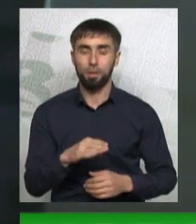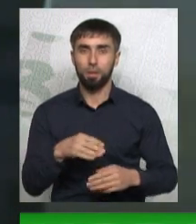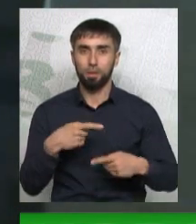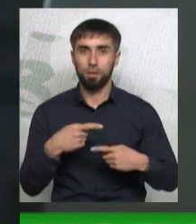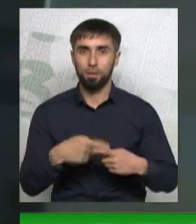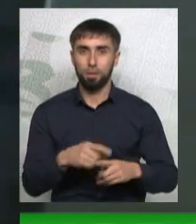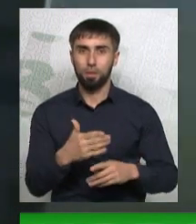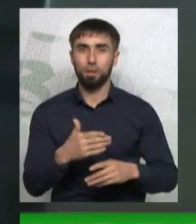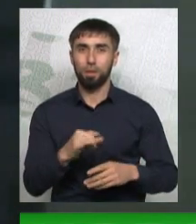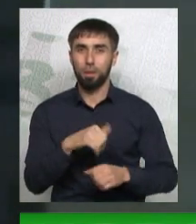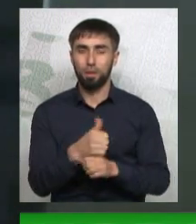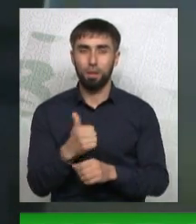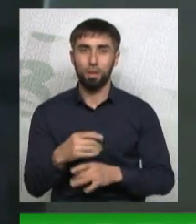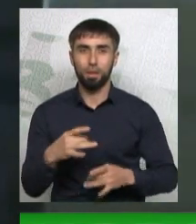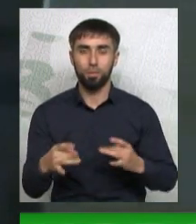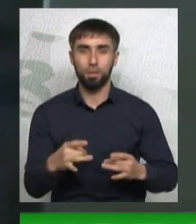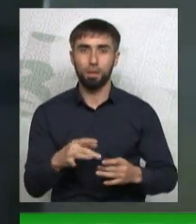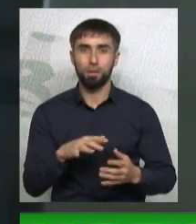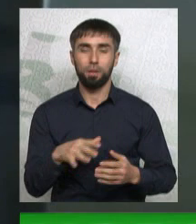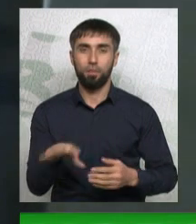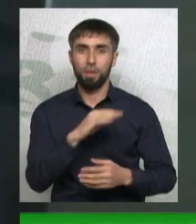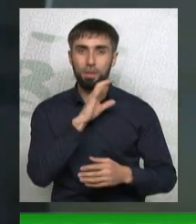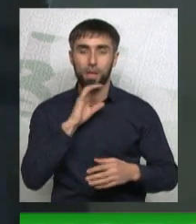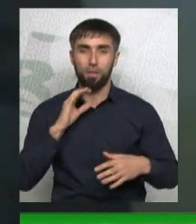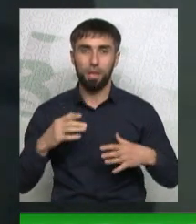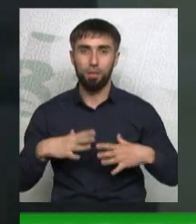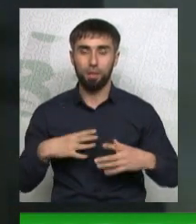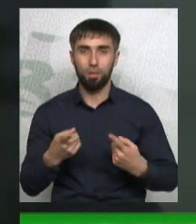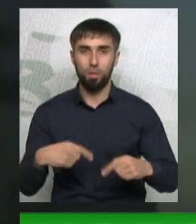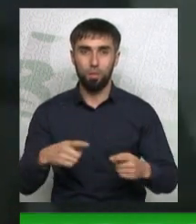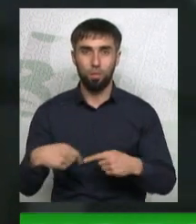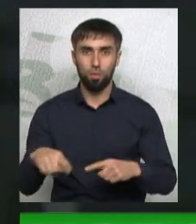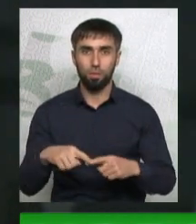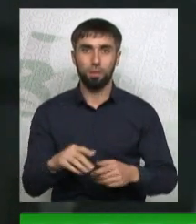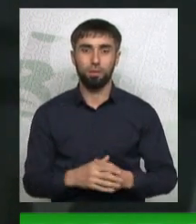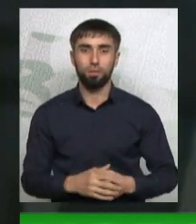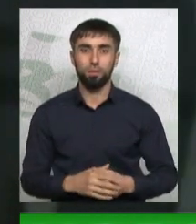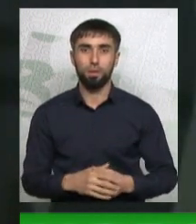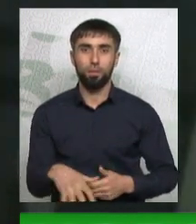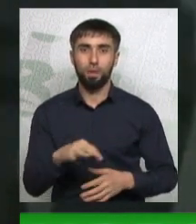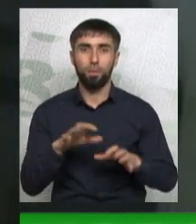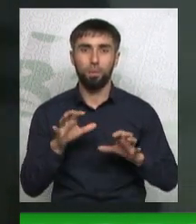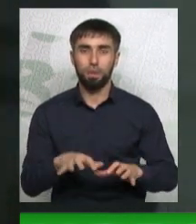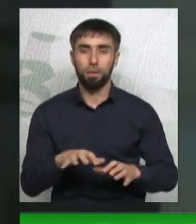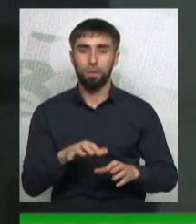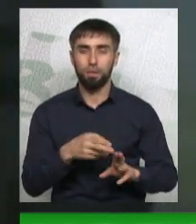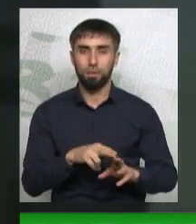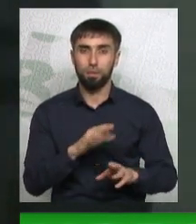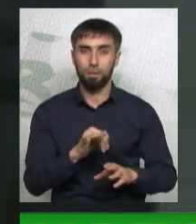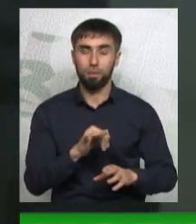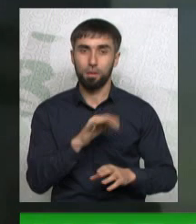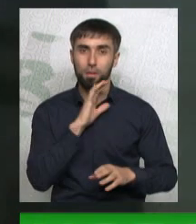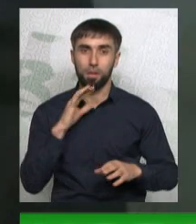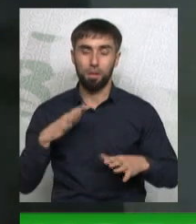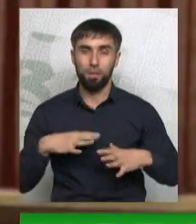развития, главам субъектов Северо-Кавказского федерального округа, полномочному представительству Северо-Кавказского федерального округа благодарность за